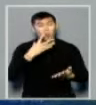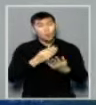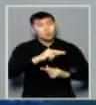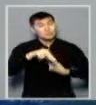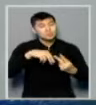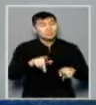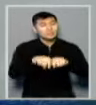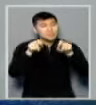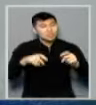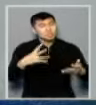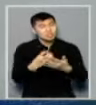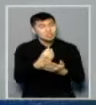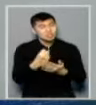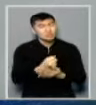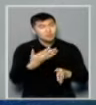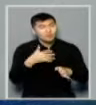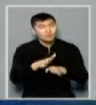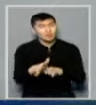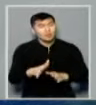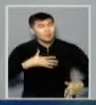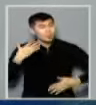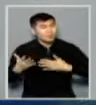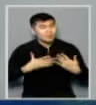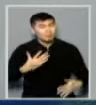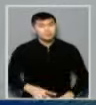бизнестерін ашып, жетістікке жеткендері қуантады.